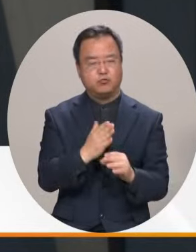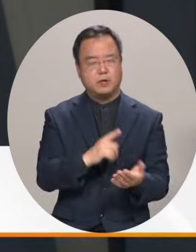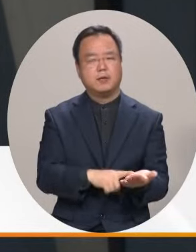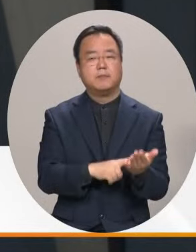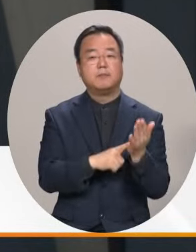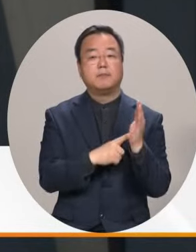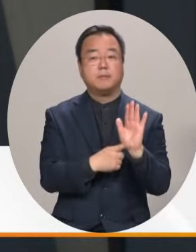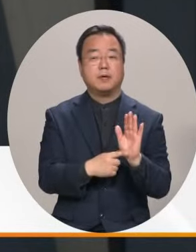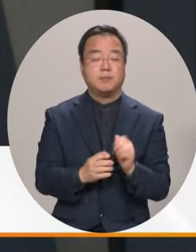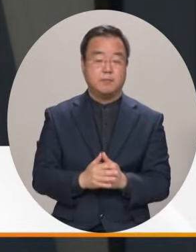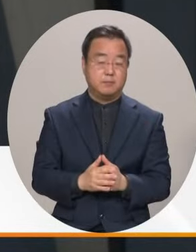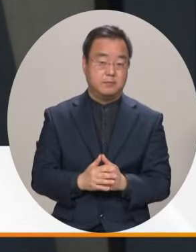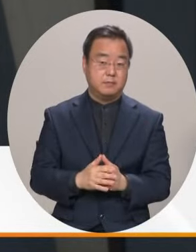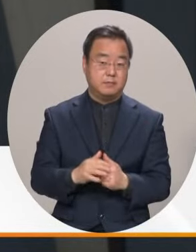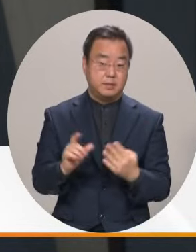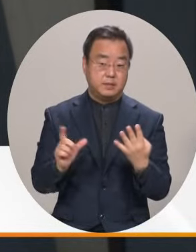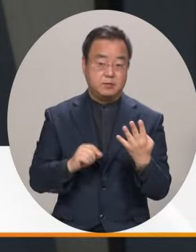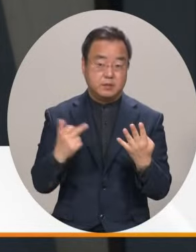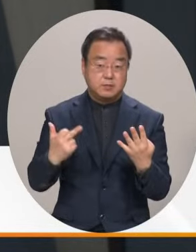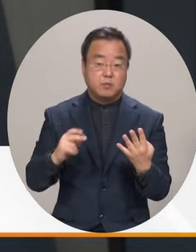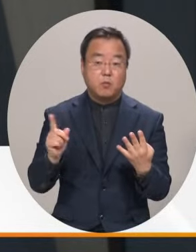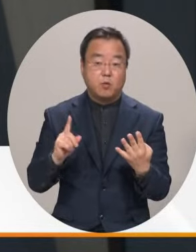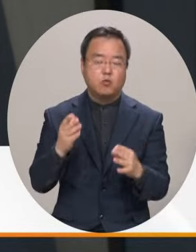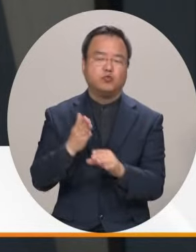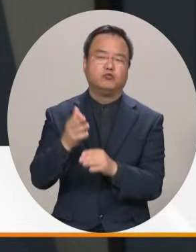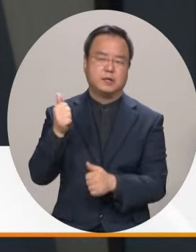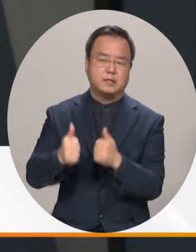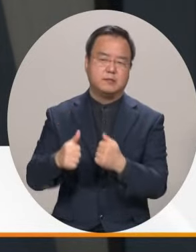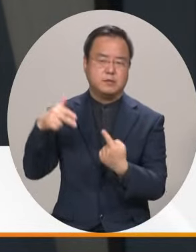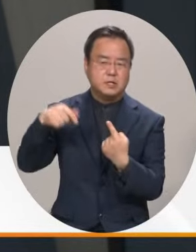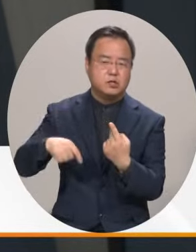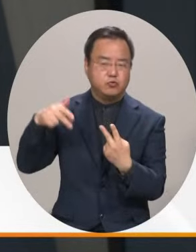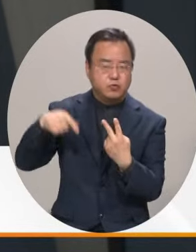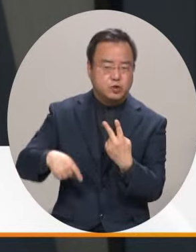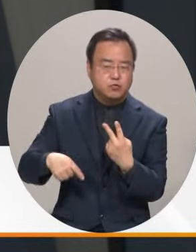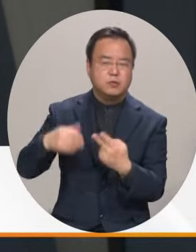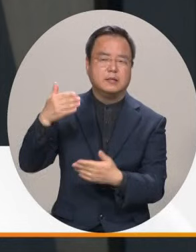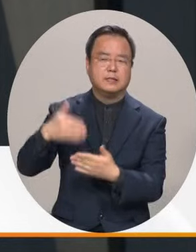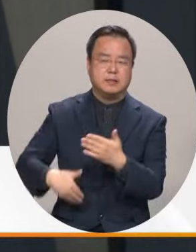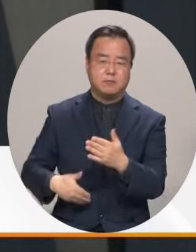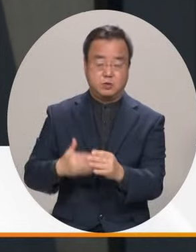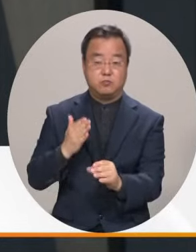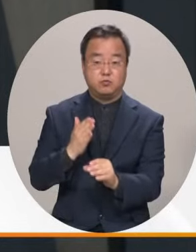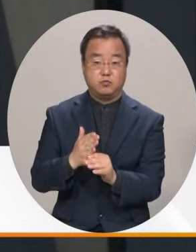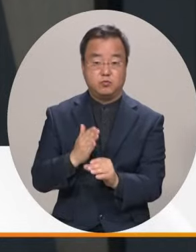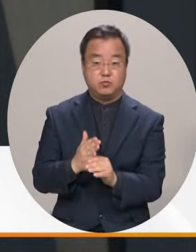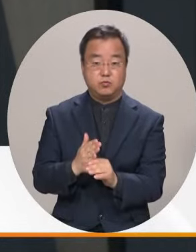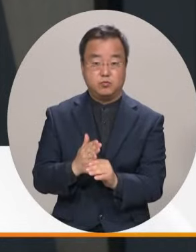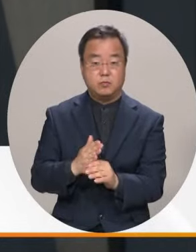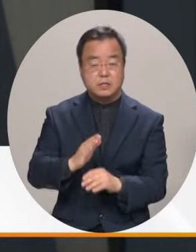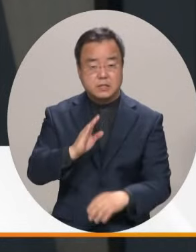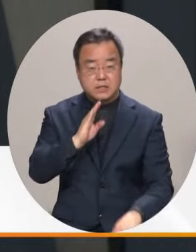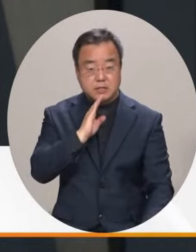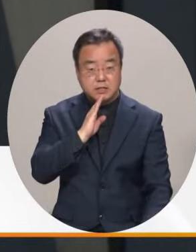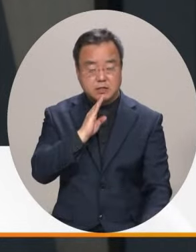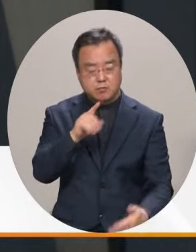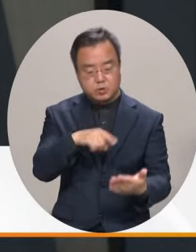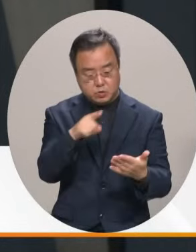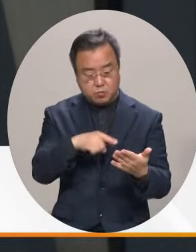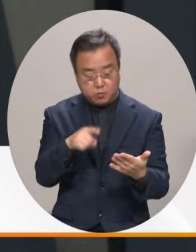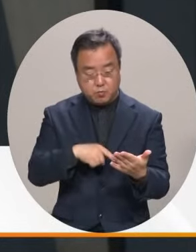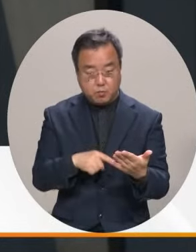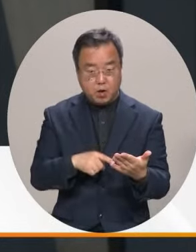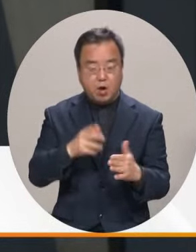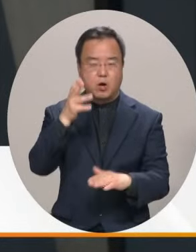근데 그 시기가 중간고사를 약 1주 2주 앞둔 시기라서 실제적 결과를 바탕으로 그